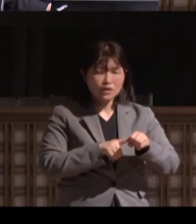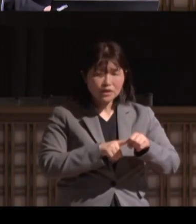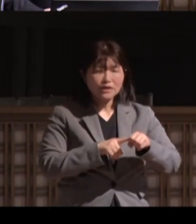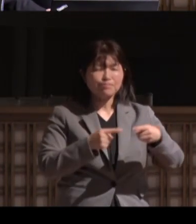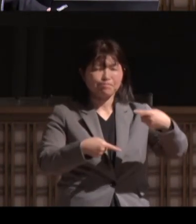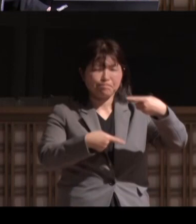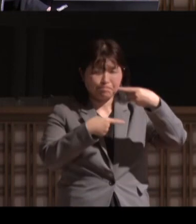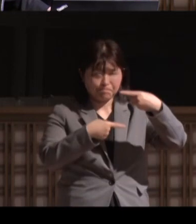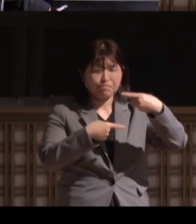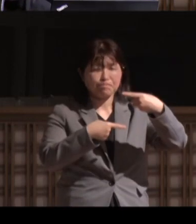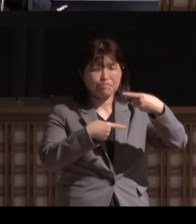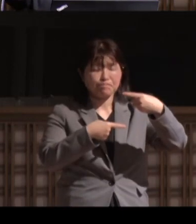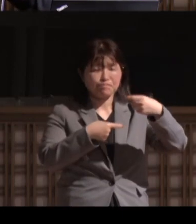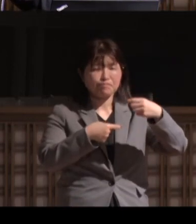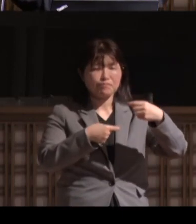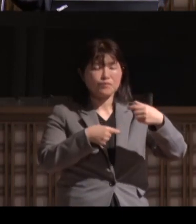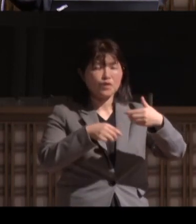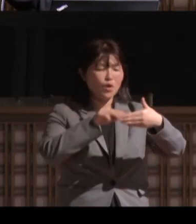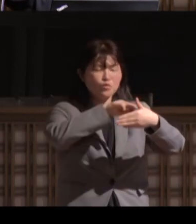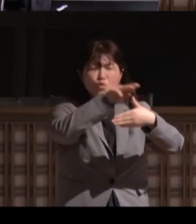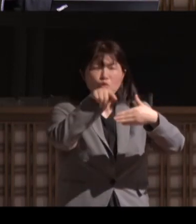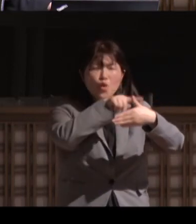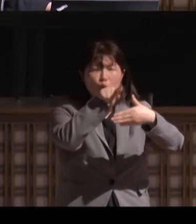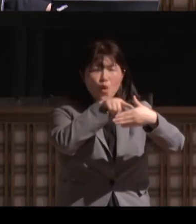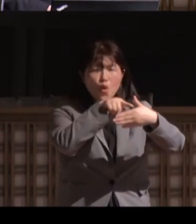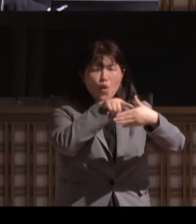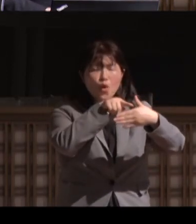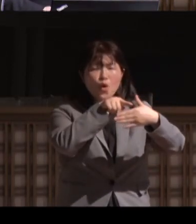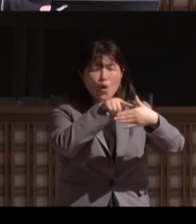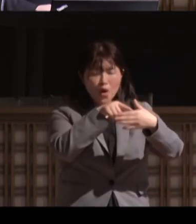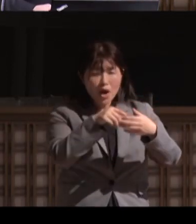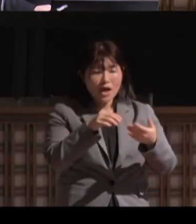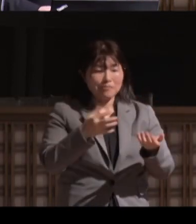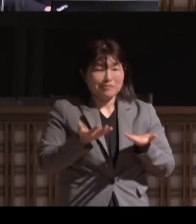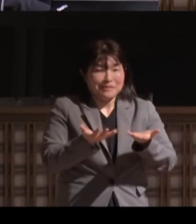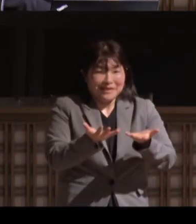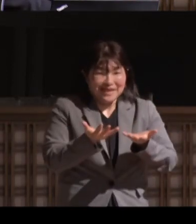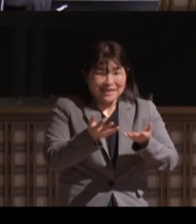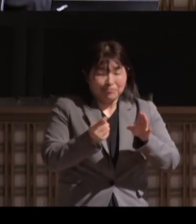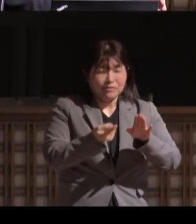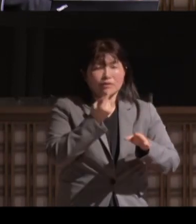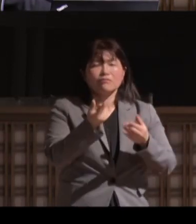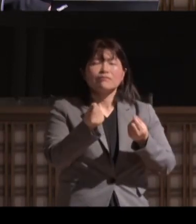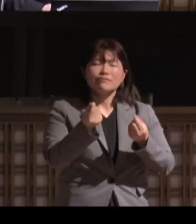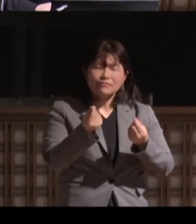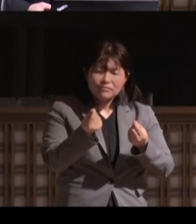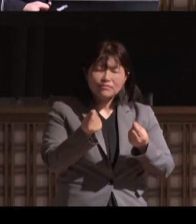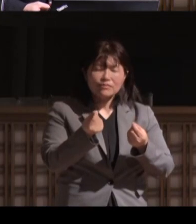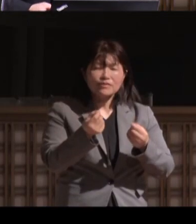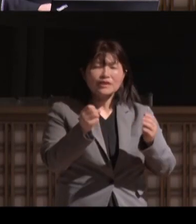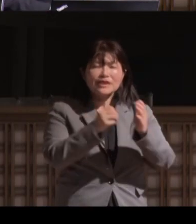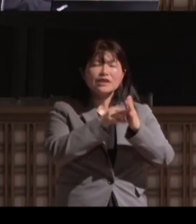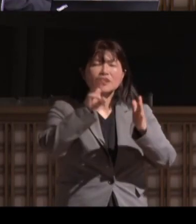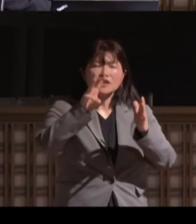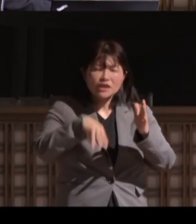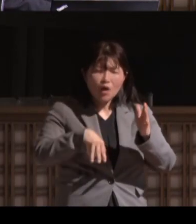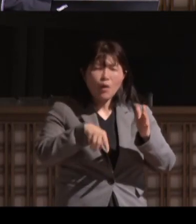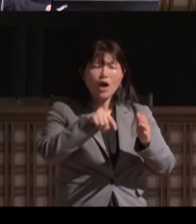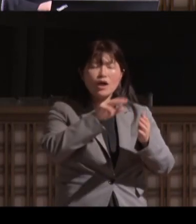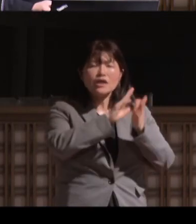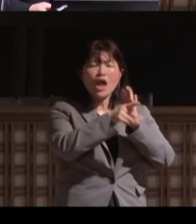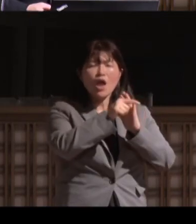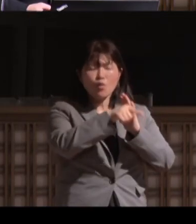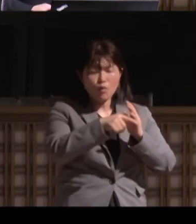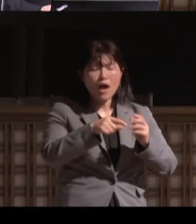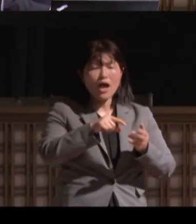月1日ですか石川県の半島中心に大きな地震がございました石川県というのはあまり地域運営